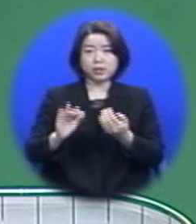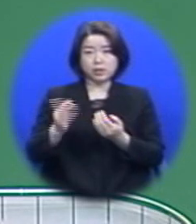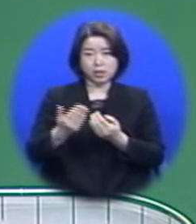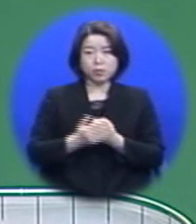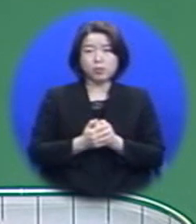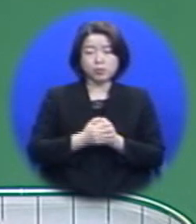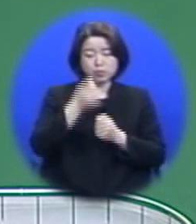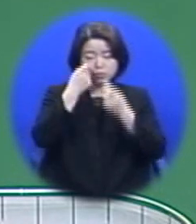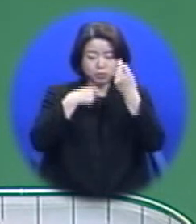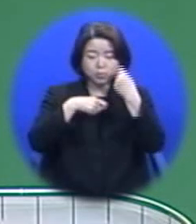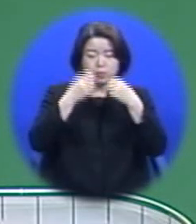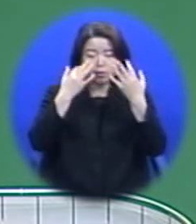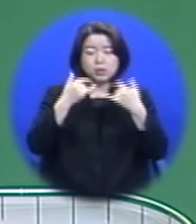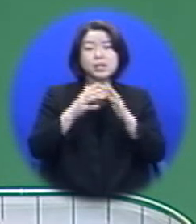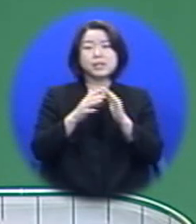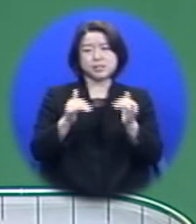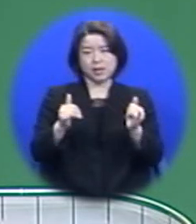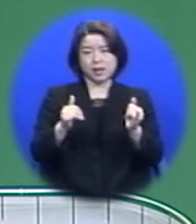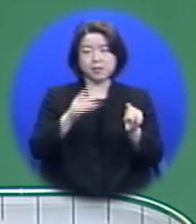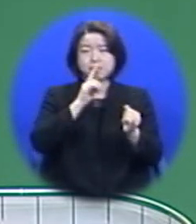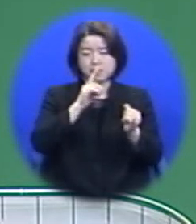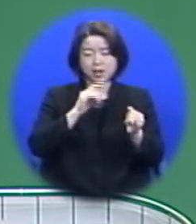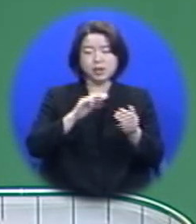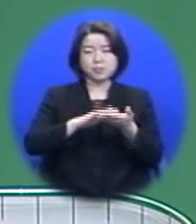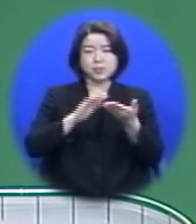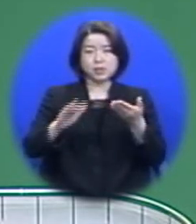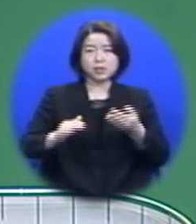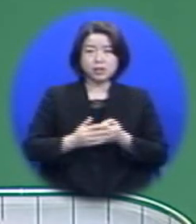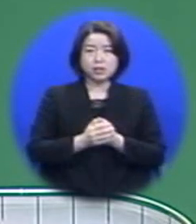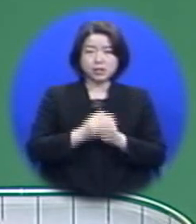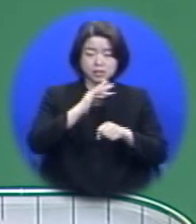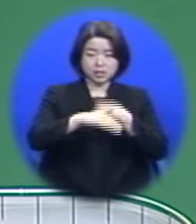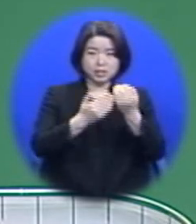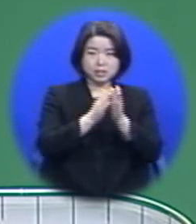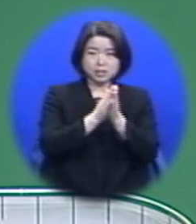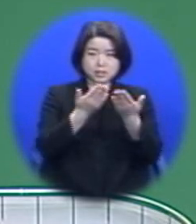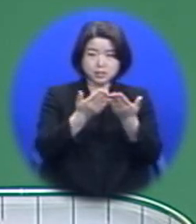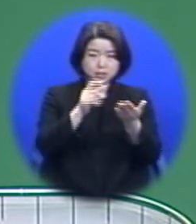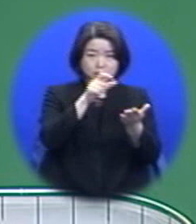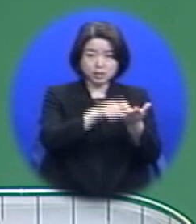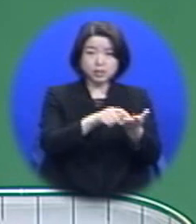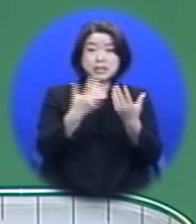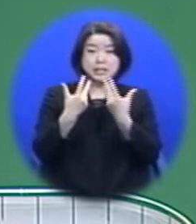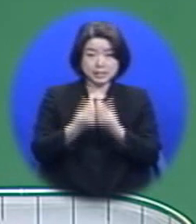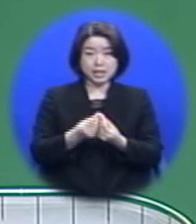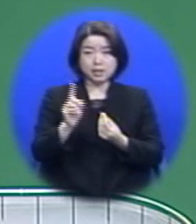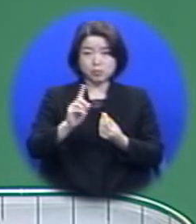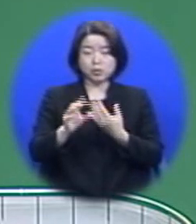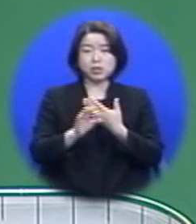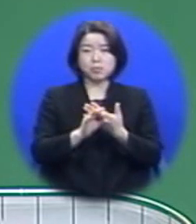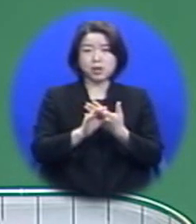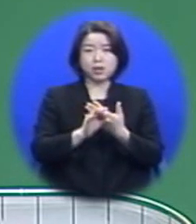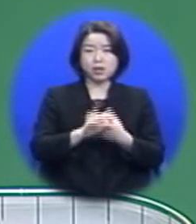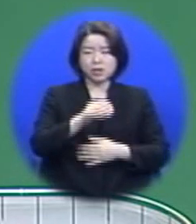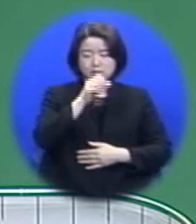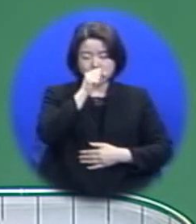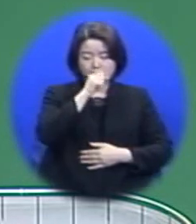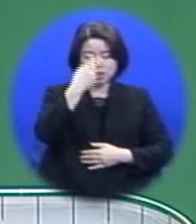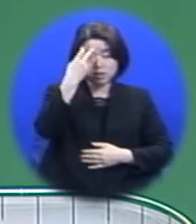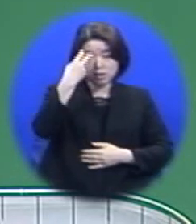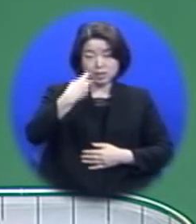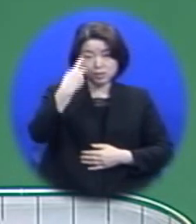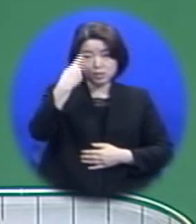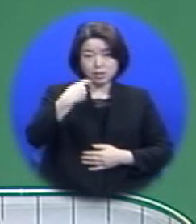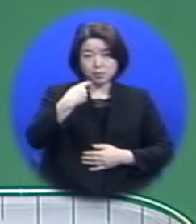사람 그런 사람을 말합니다 성경에 나오는 예로 말하면 선한 사마리아인 비유에 나오는